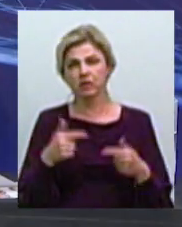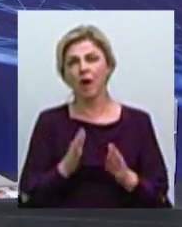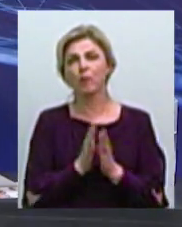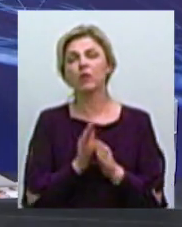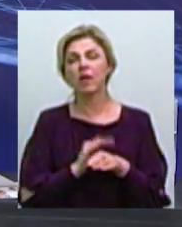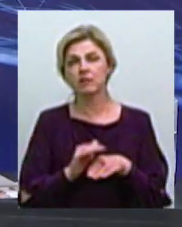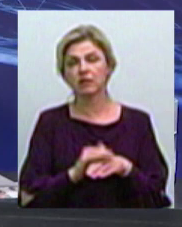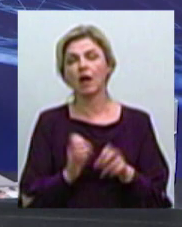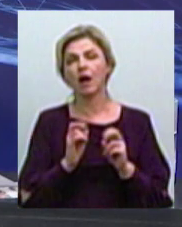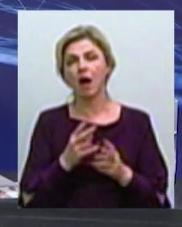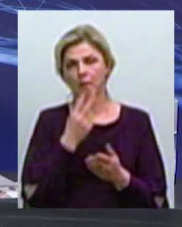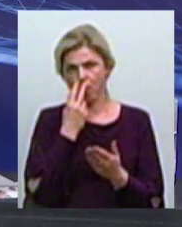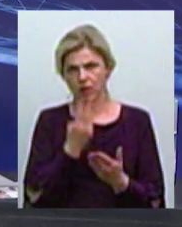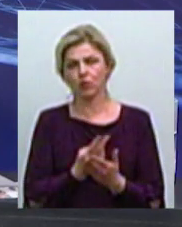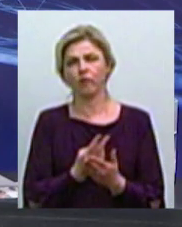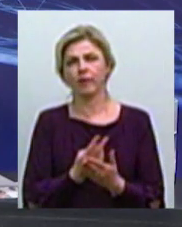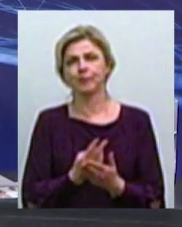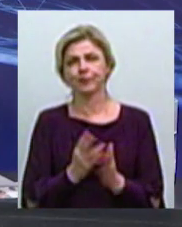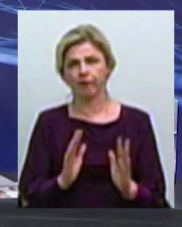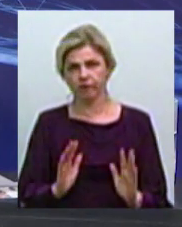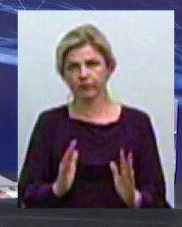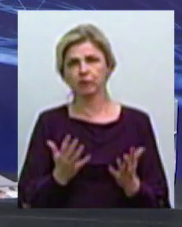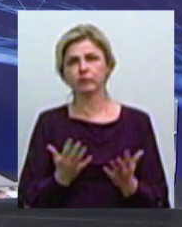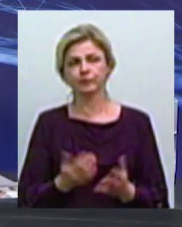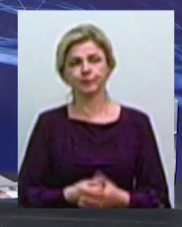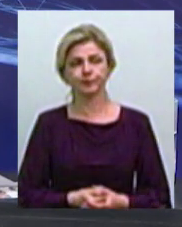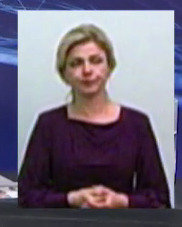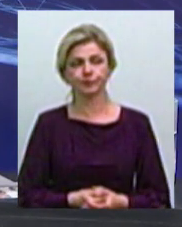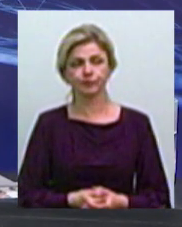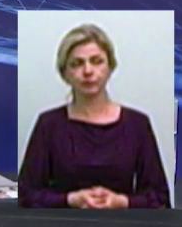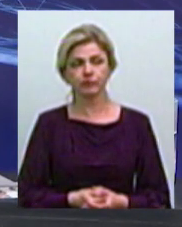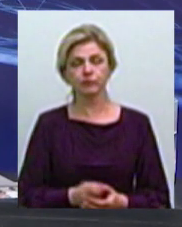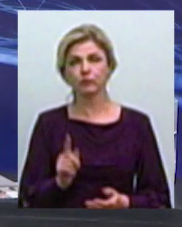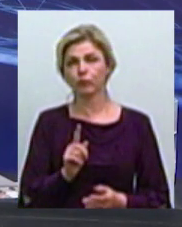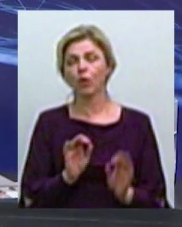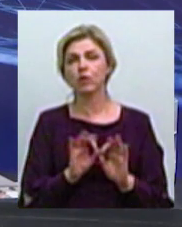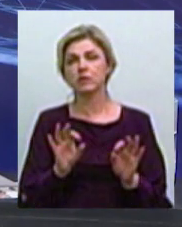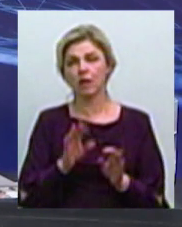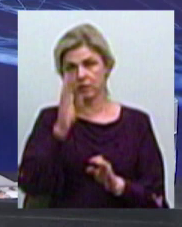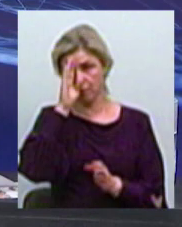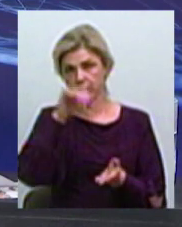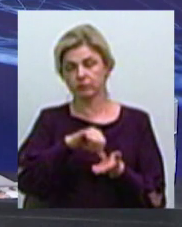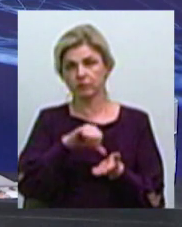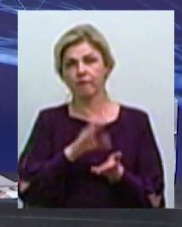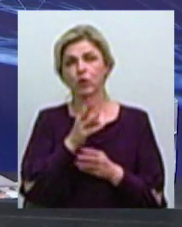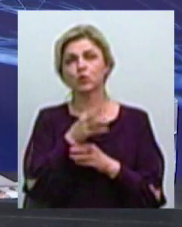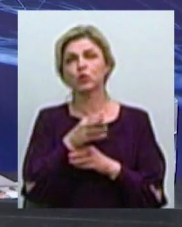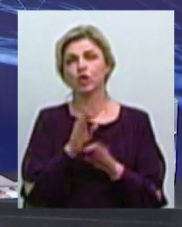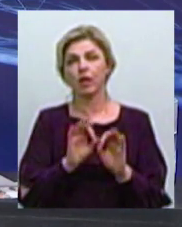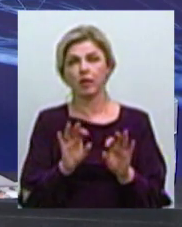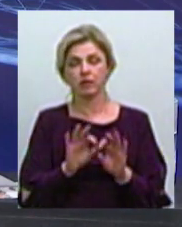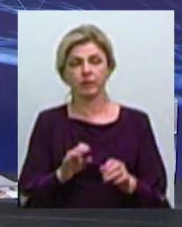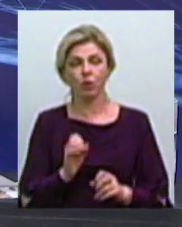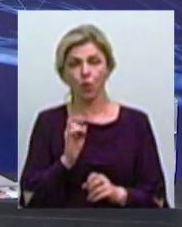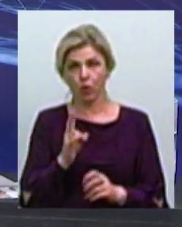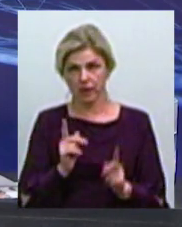ласка, наскільки показовий випадок, про який розповів герой сюжету? Он